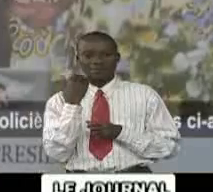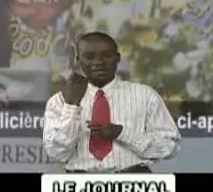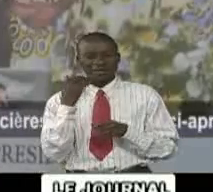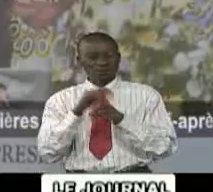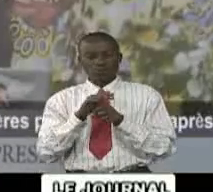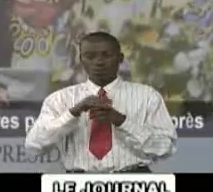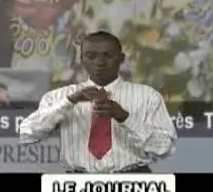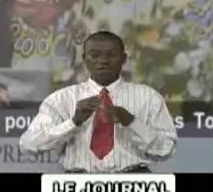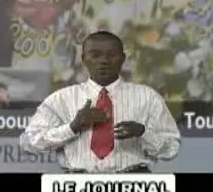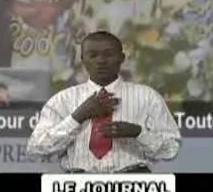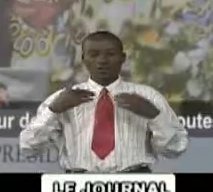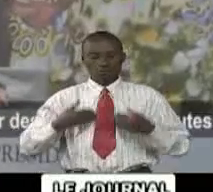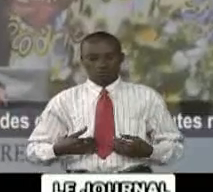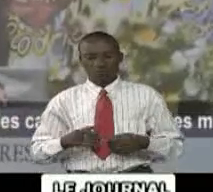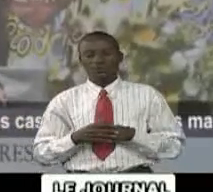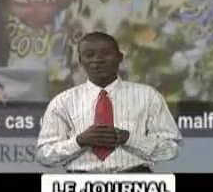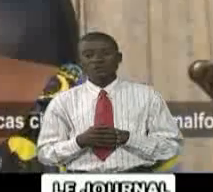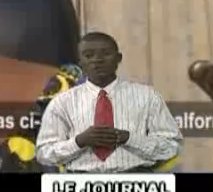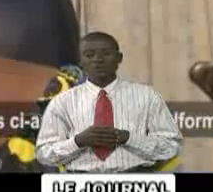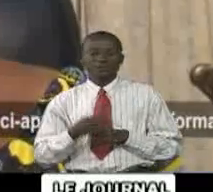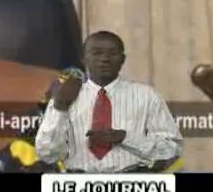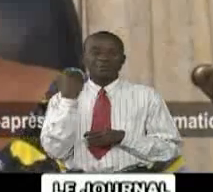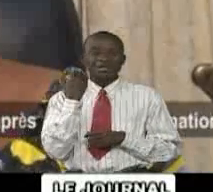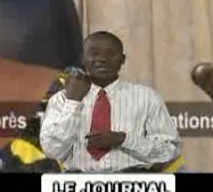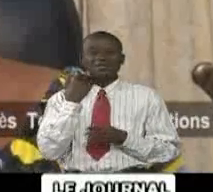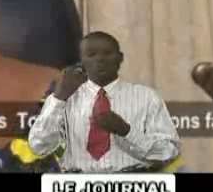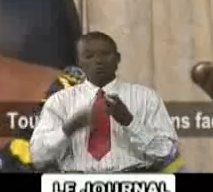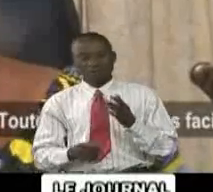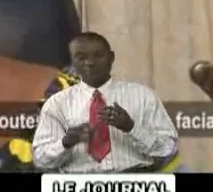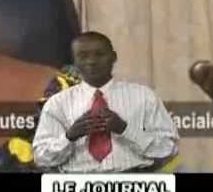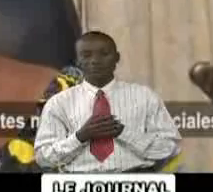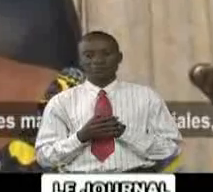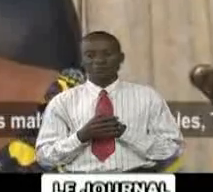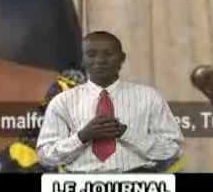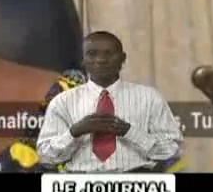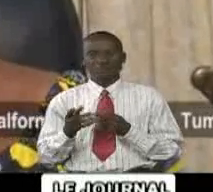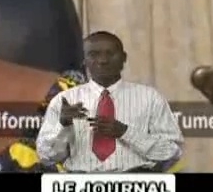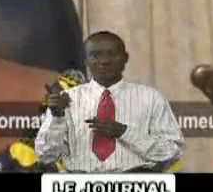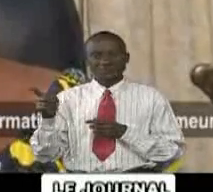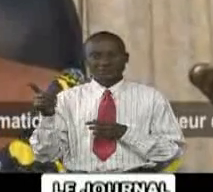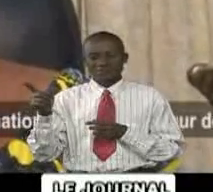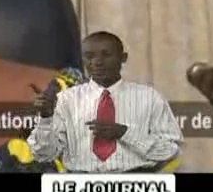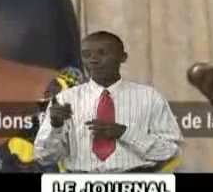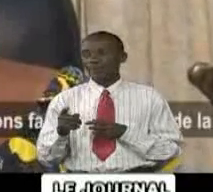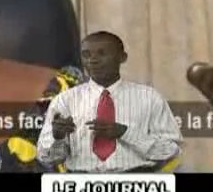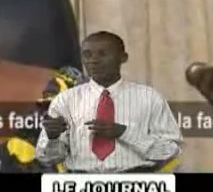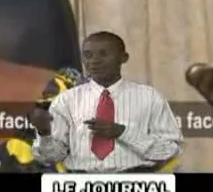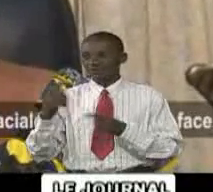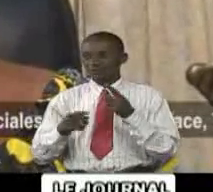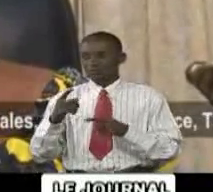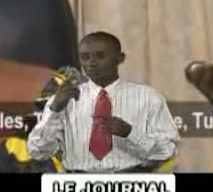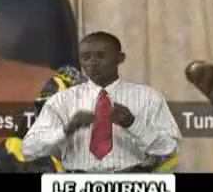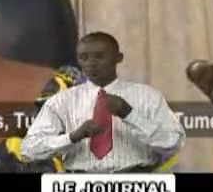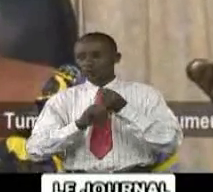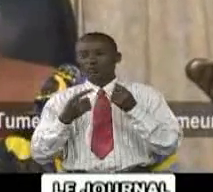biso na ba maladi wana oyo nakotangela bino bakombo sikoyo nde oyo bakoya kosalisa biso na yango mingi mingi